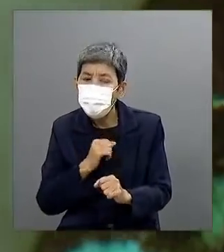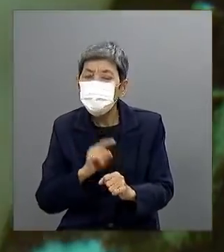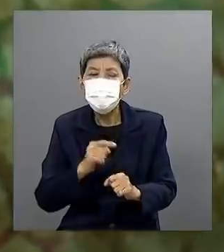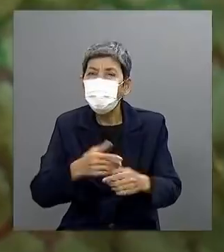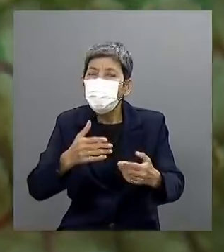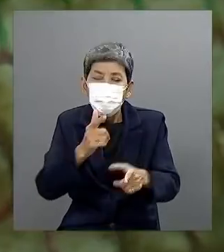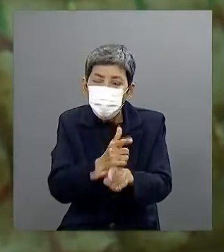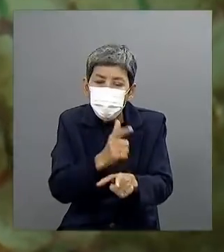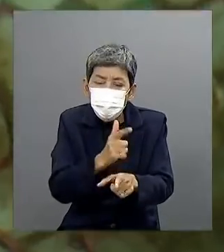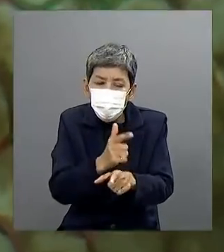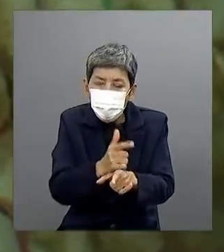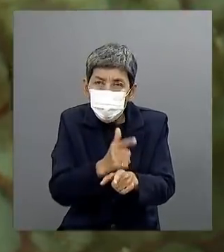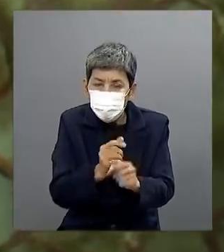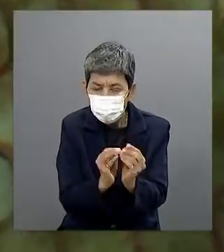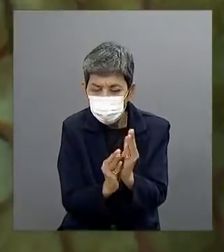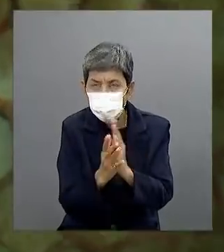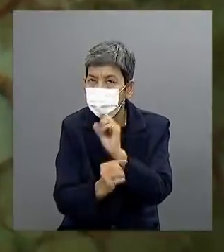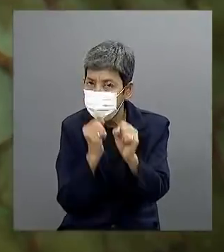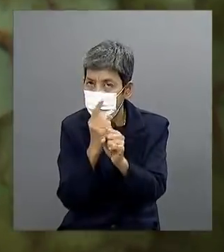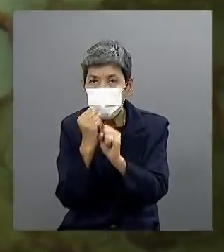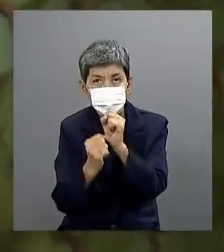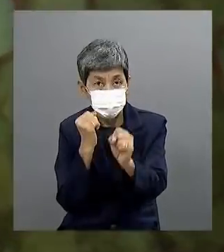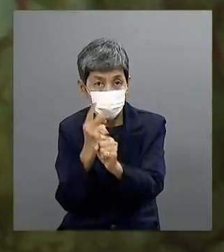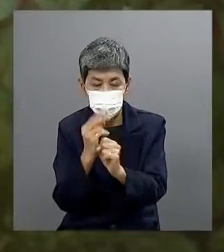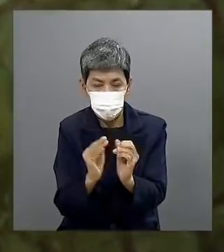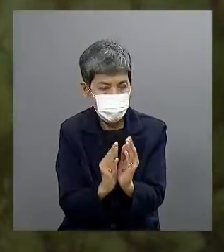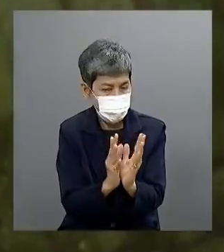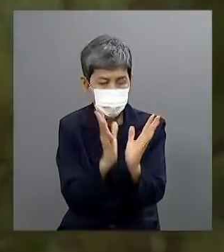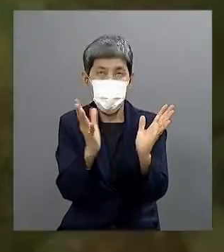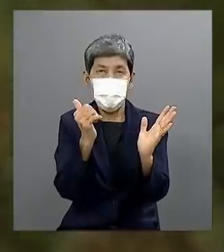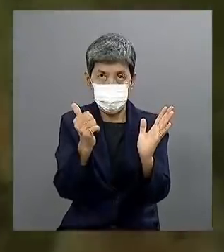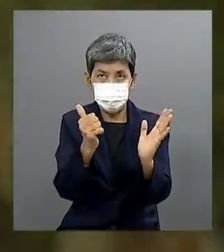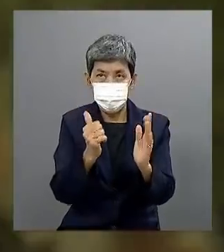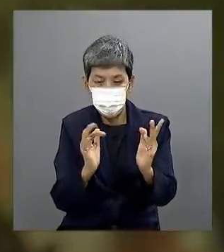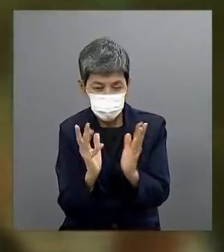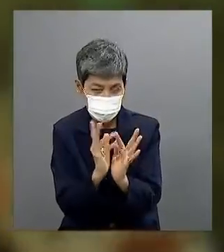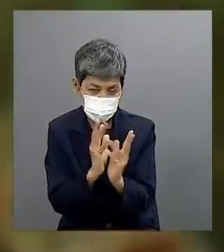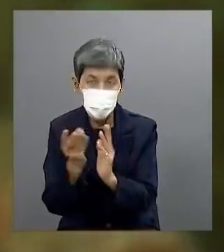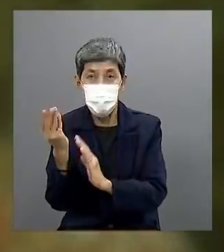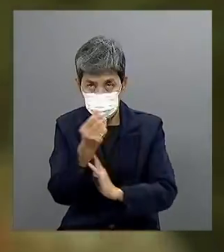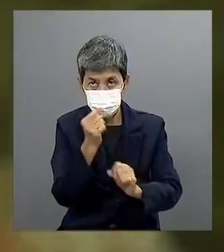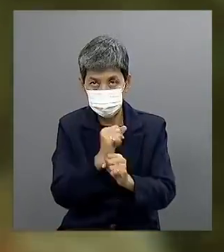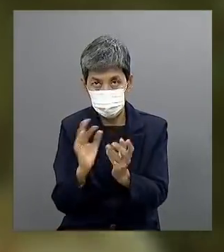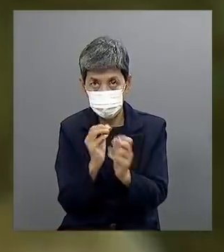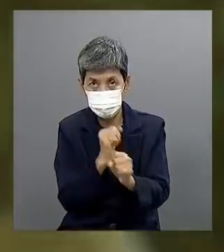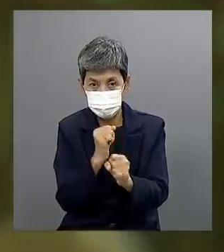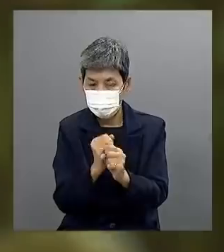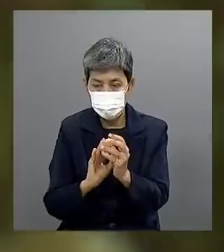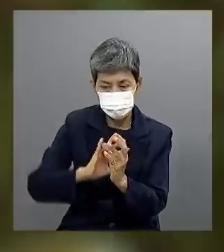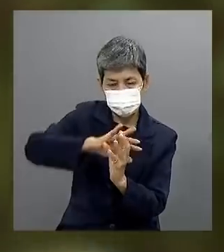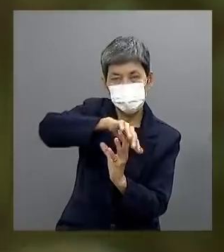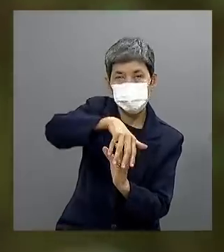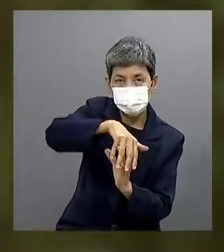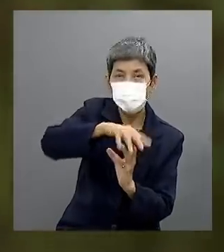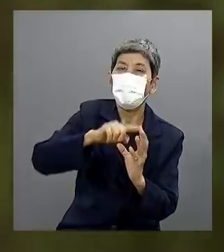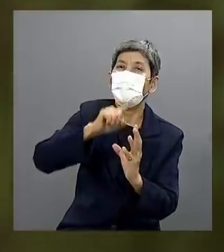าณปีครึ่งหรือประมาณ2ปีนะครับให้มันโตในระดับหนึ่งก่อนกรณีสาหร่ายนี่โตเร็วมากพอมันโตเร็วมันคลุมปะการังทั้งหมดปะการังก็จะตายเพราะฉะนั้นเ